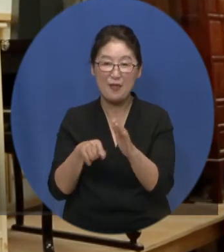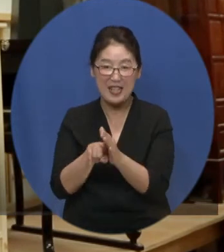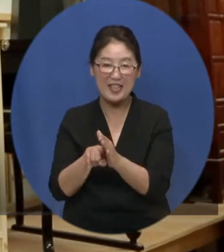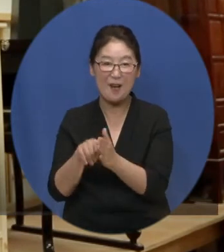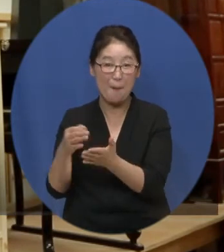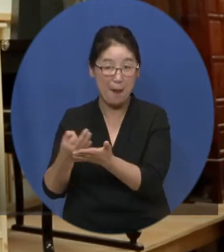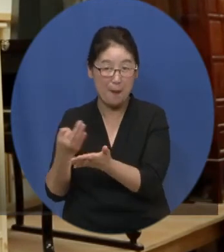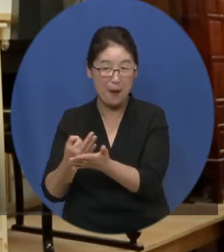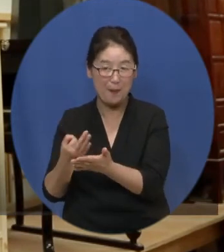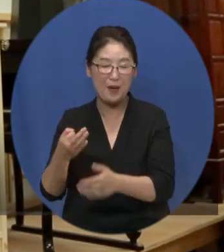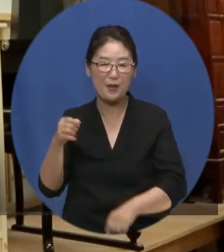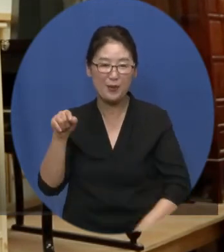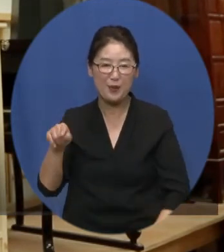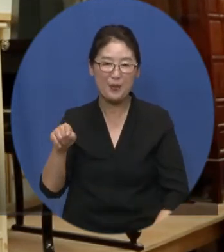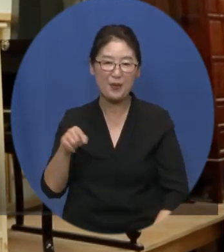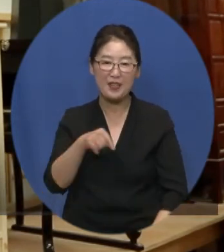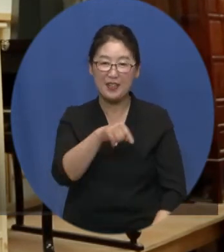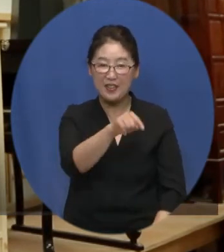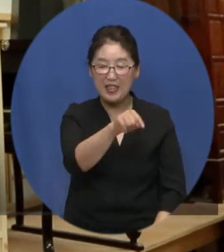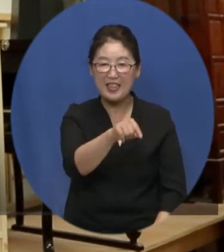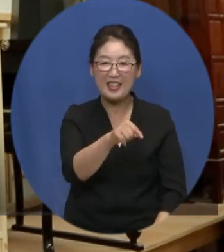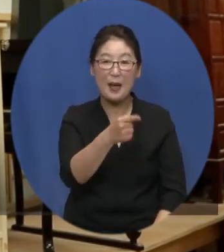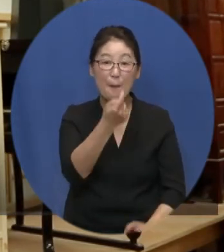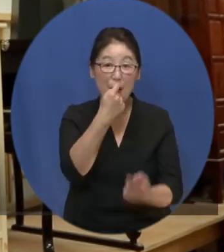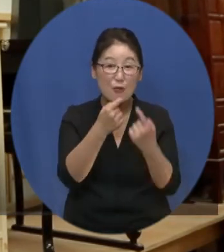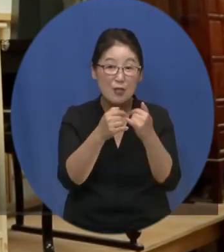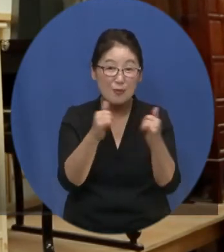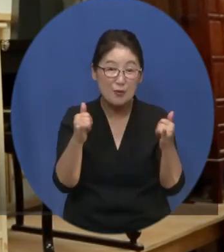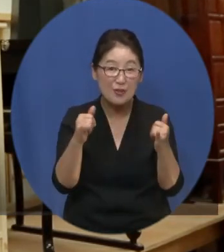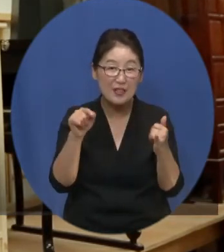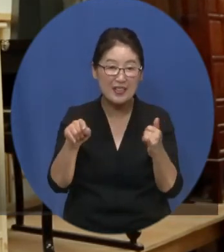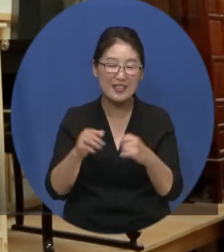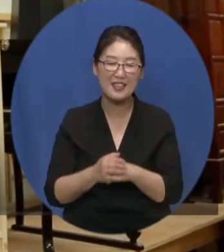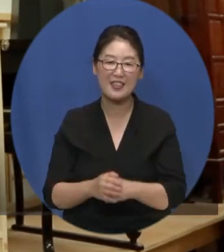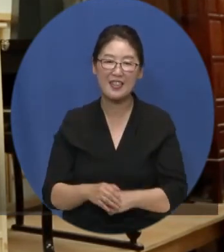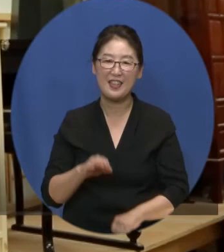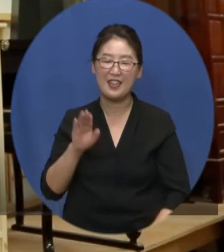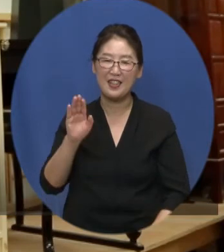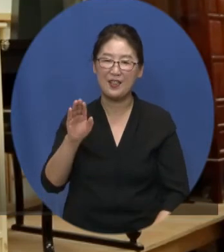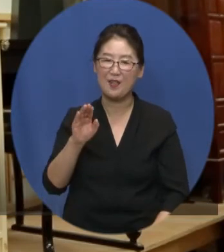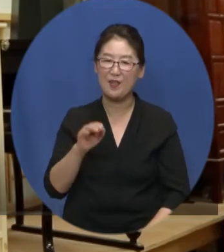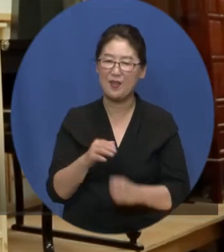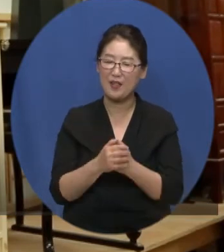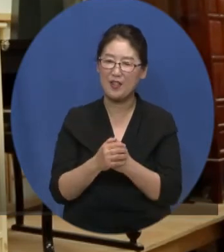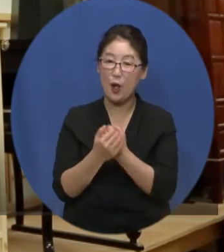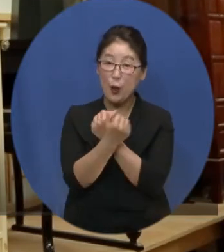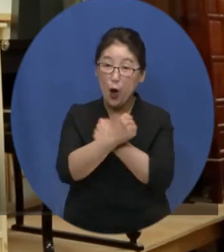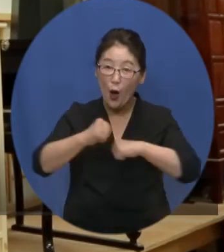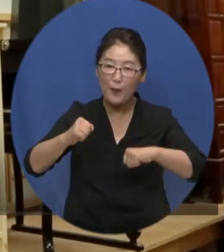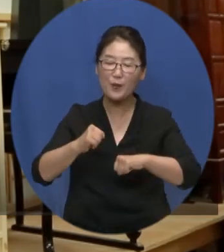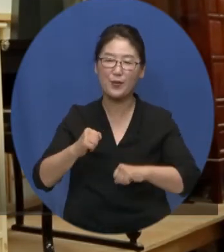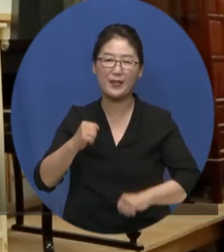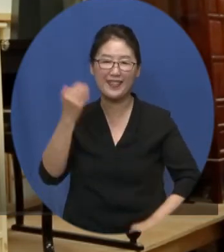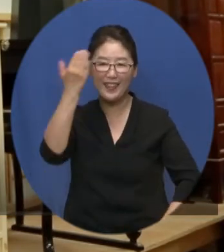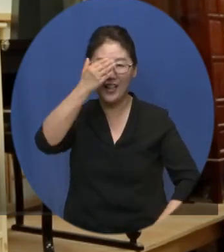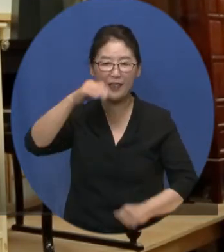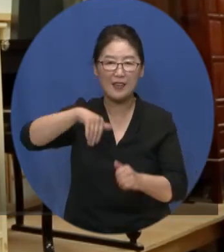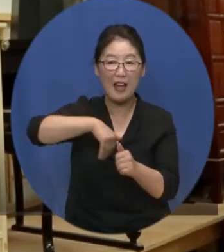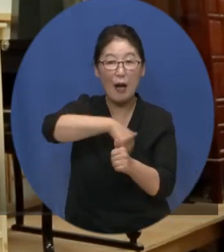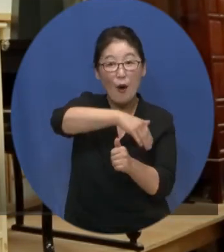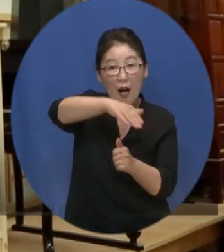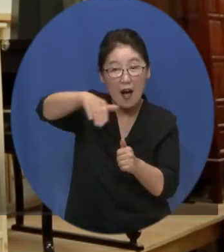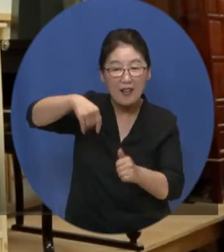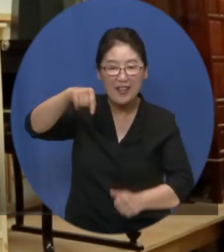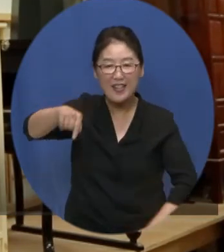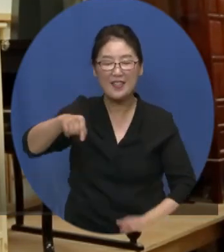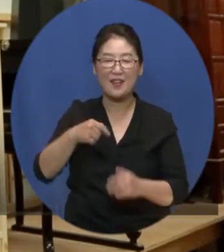여기 계신 선생님들 조금 보다 서 넓고 더 좋은 환경에서 좋은 시설에서 같이 이